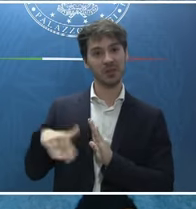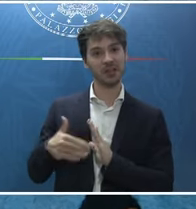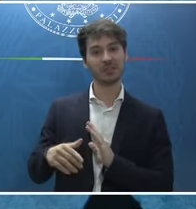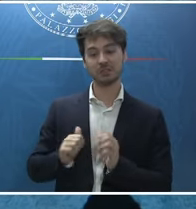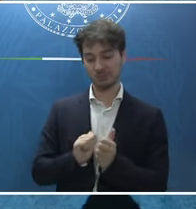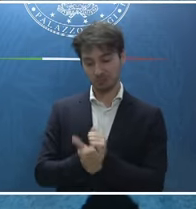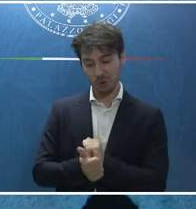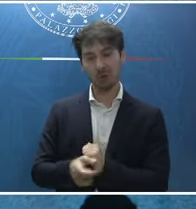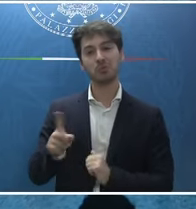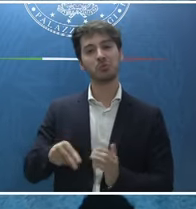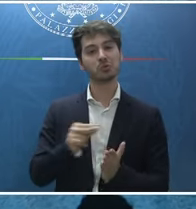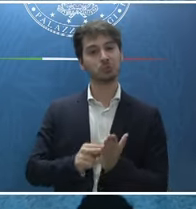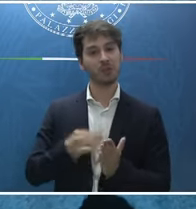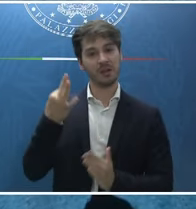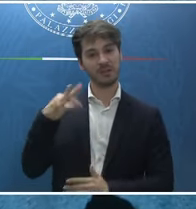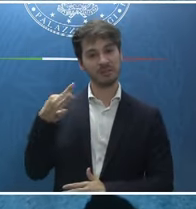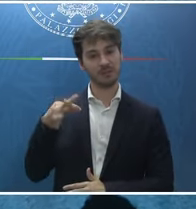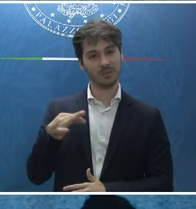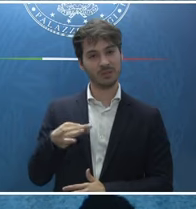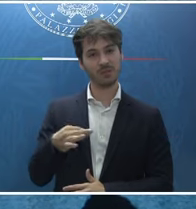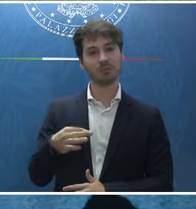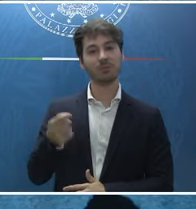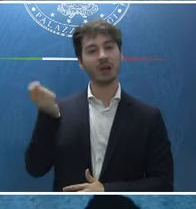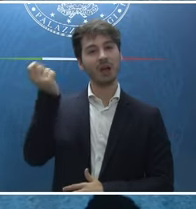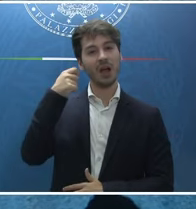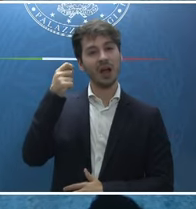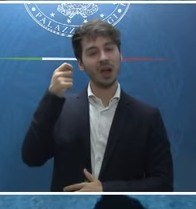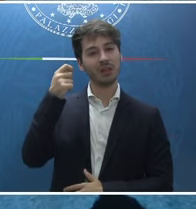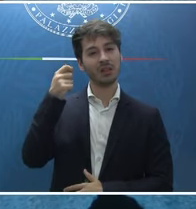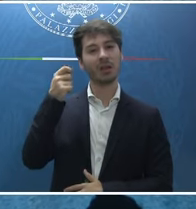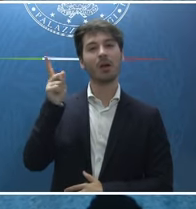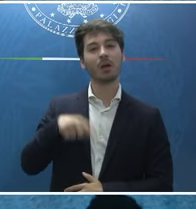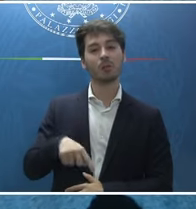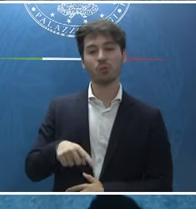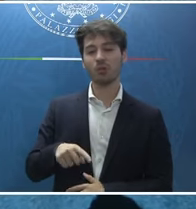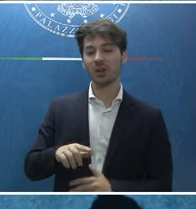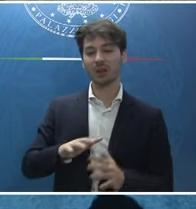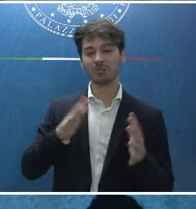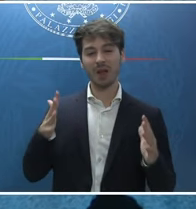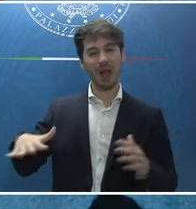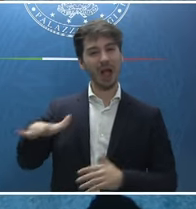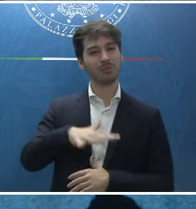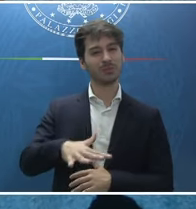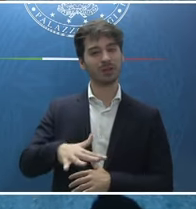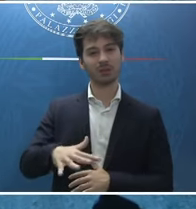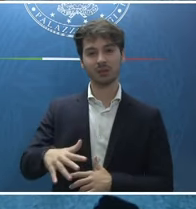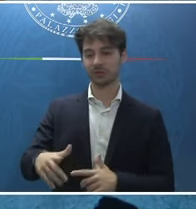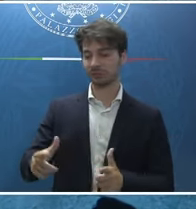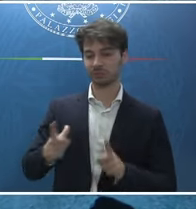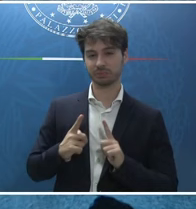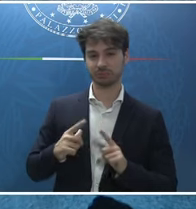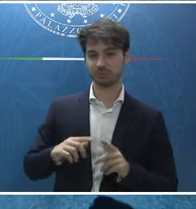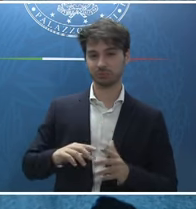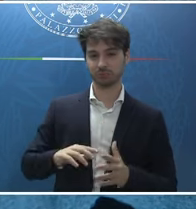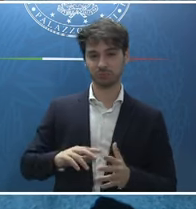nella scuola. Ma la cannabis d'un tratto e il mondo che la circonda ha fatto sgretolare tutto, mi